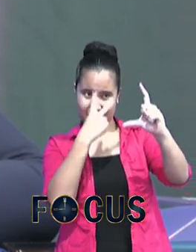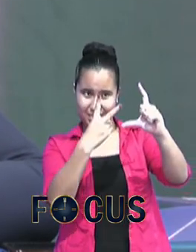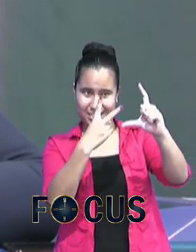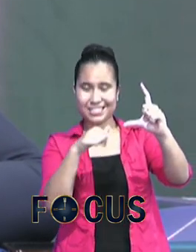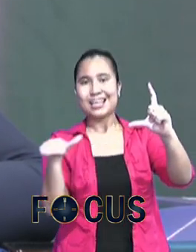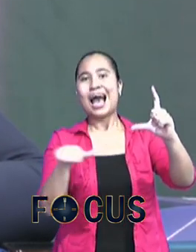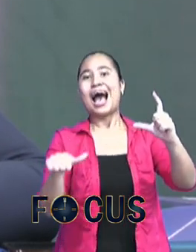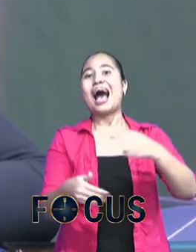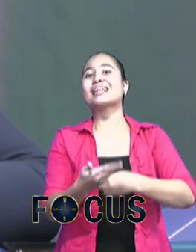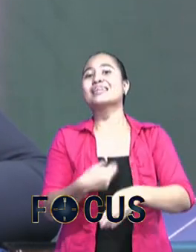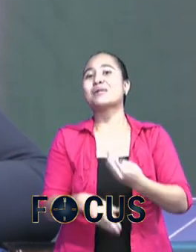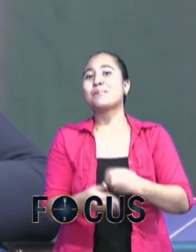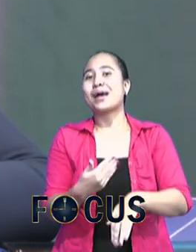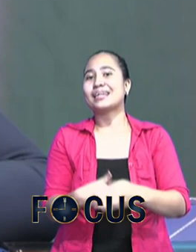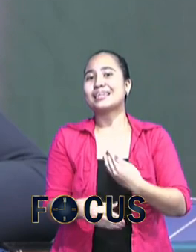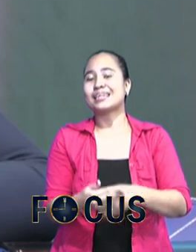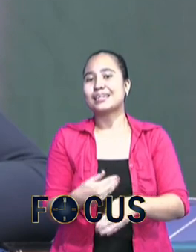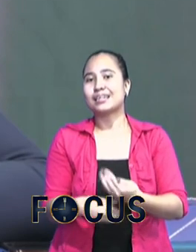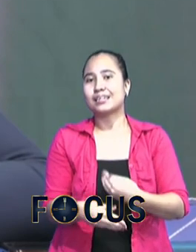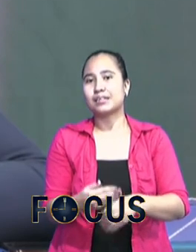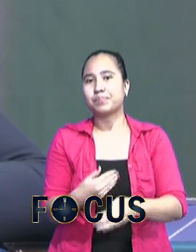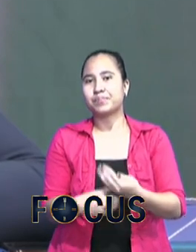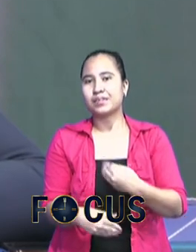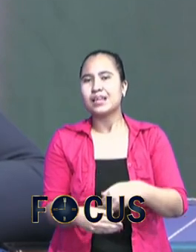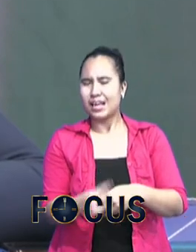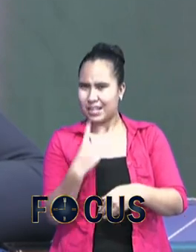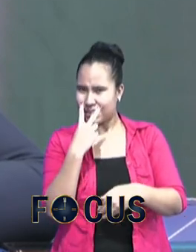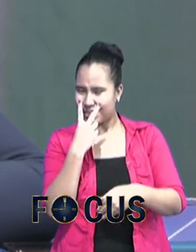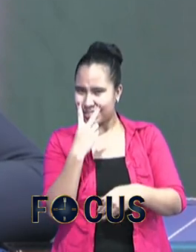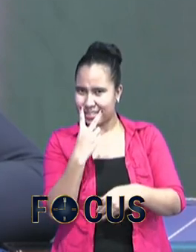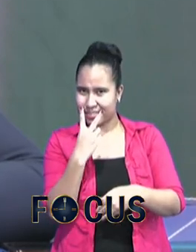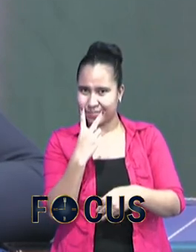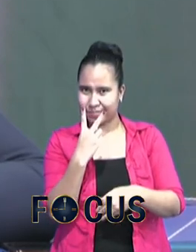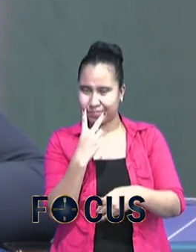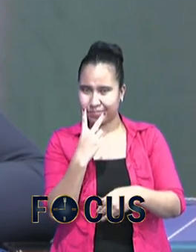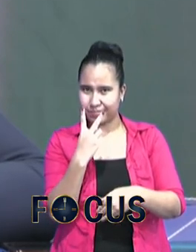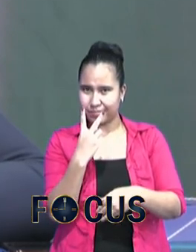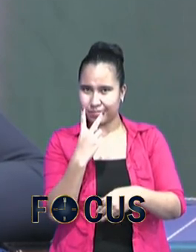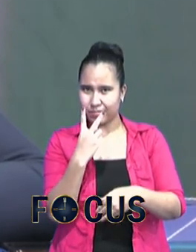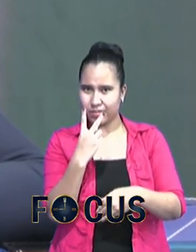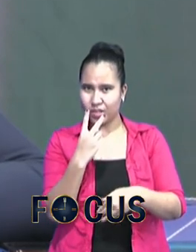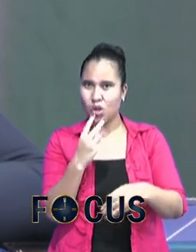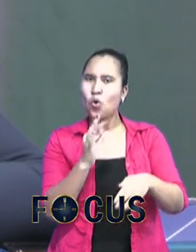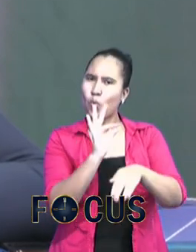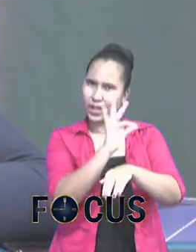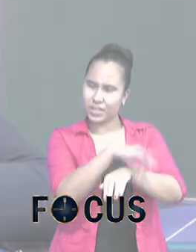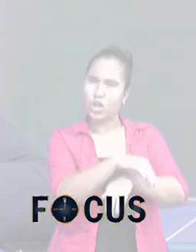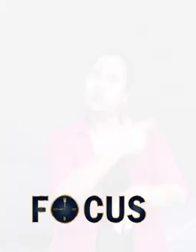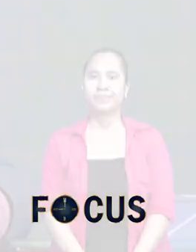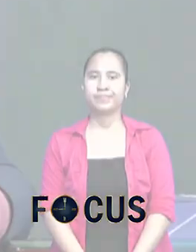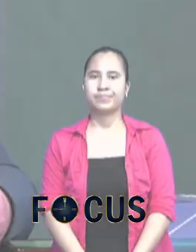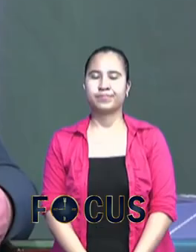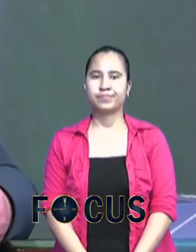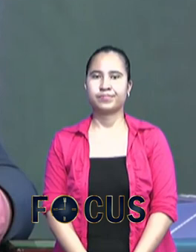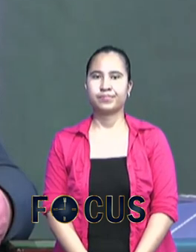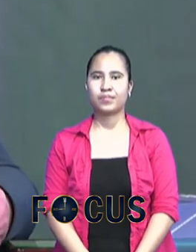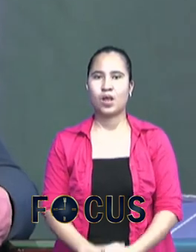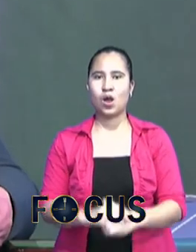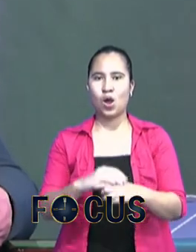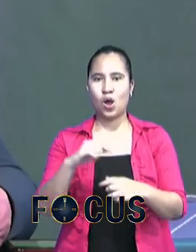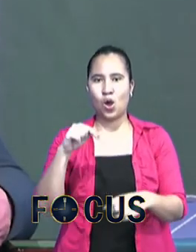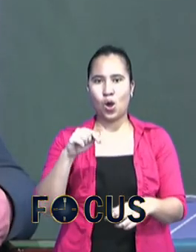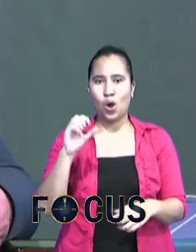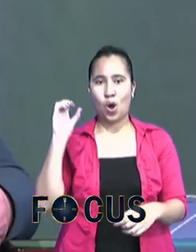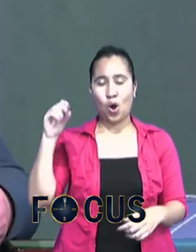van methodiek aanbieden en laten zien dan wat de leerkracht normaal op school doet. Op